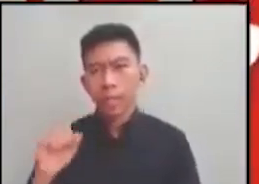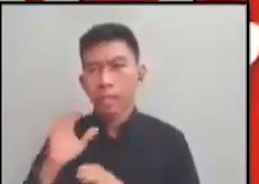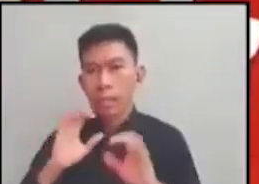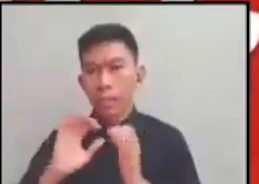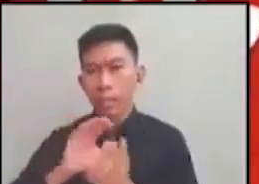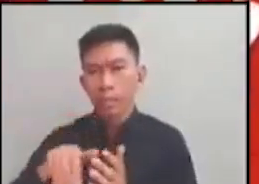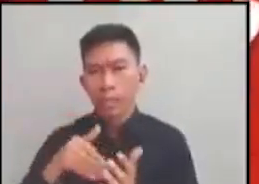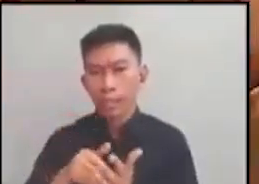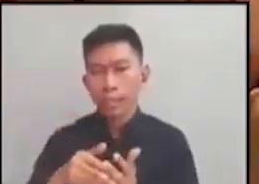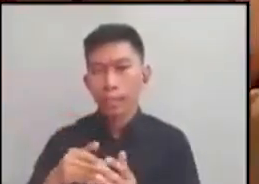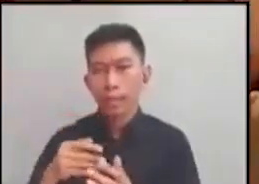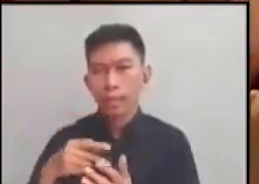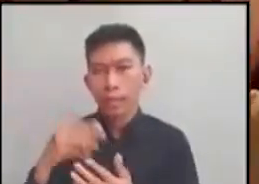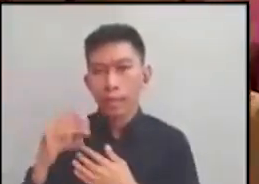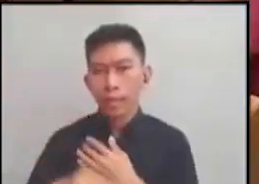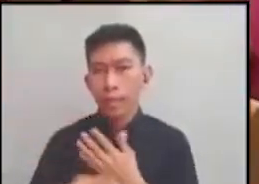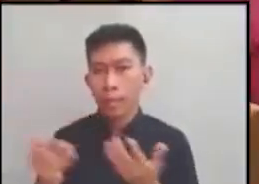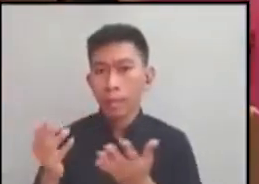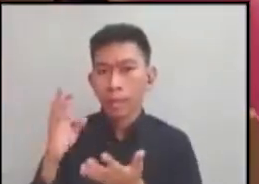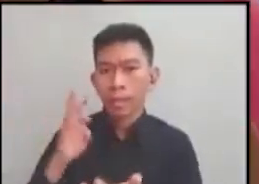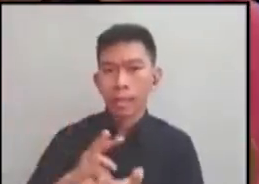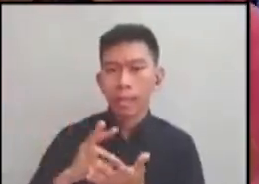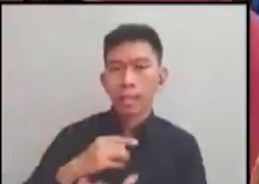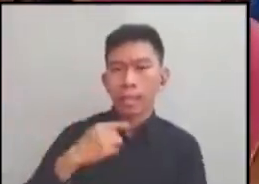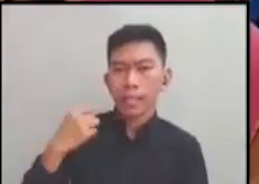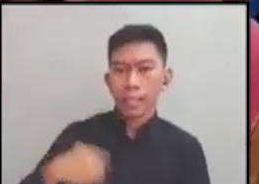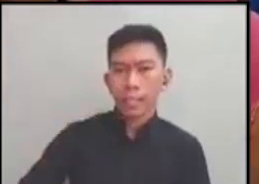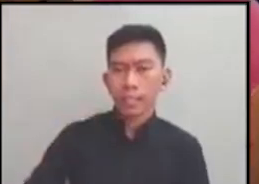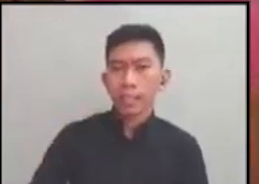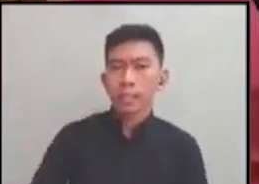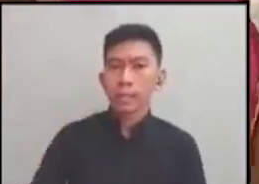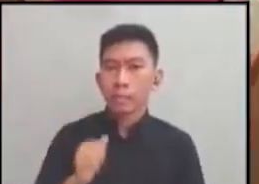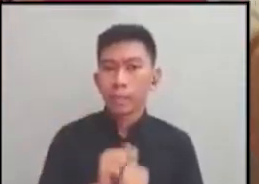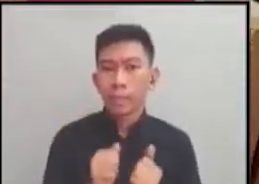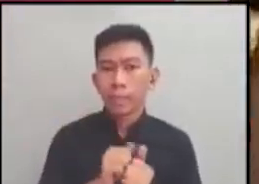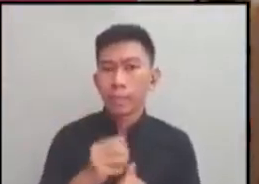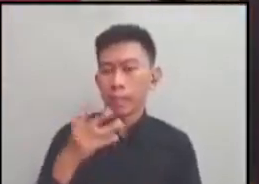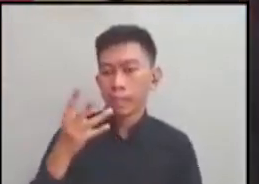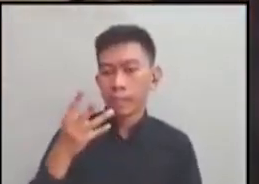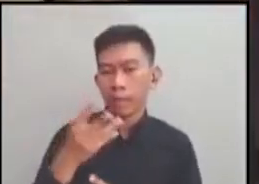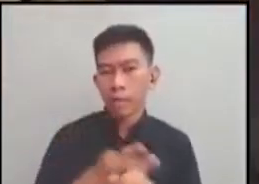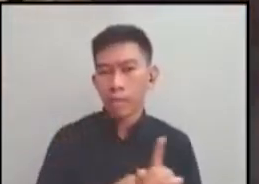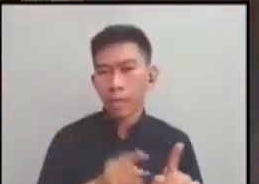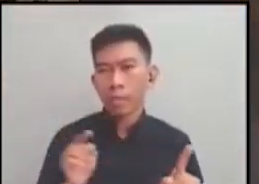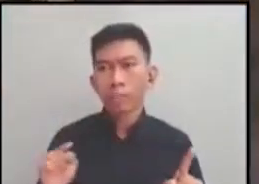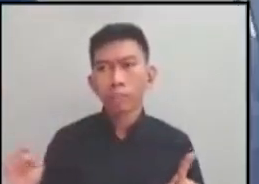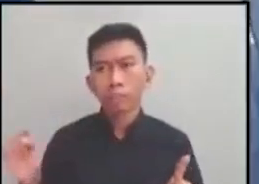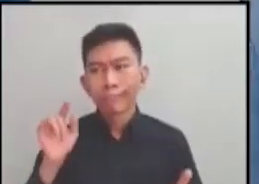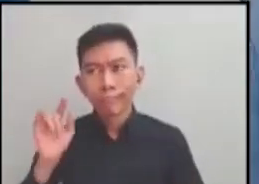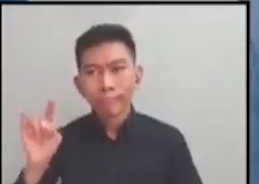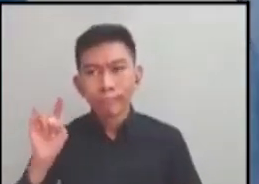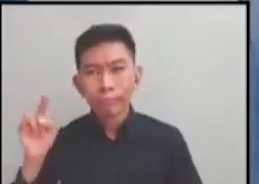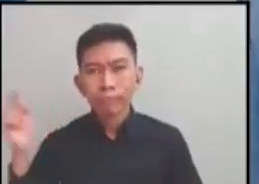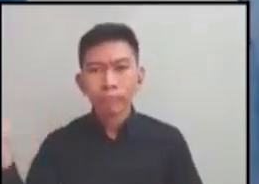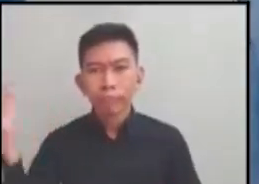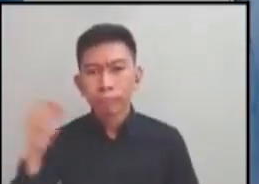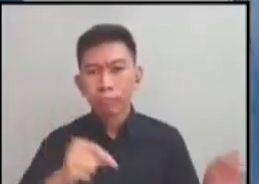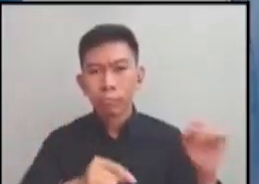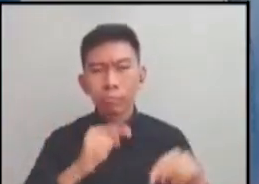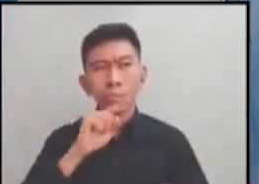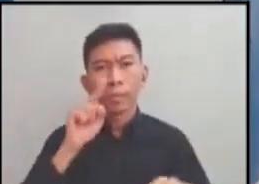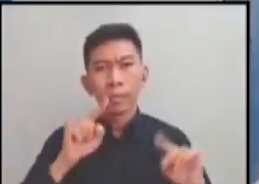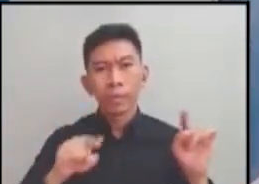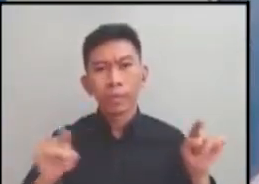sa Beijing, China. Sa loob ng 4 na buwan, makikibahagi ang mga journalist sa malalaking domestic at diplomatic